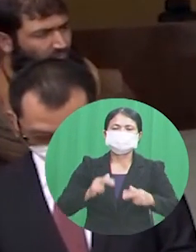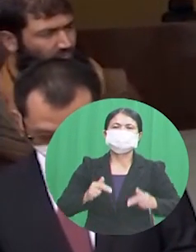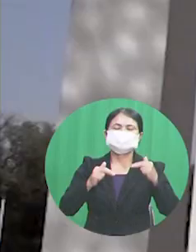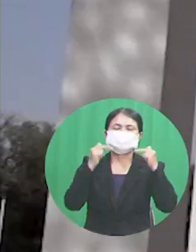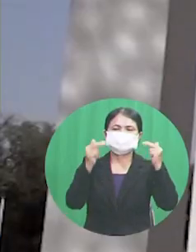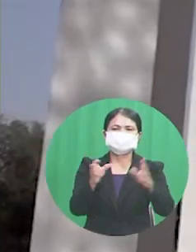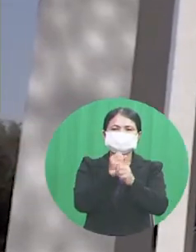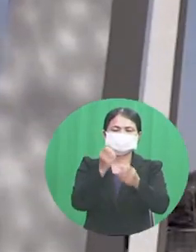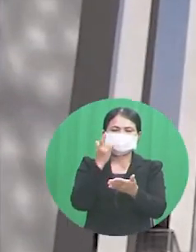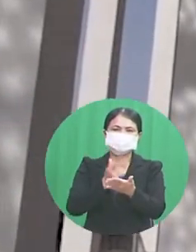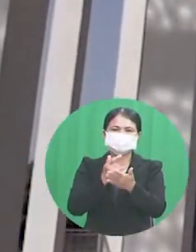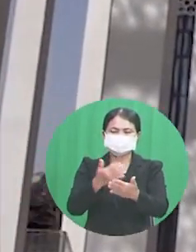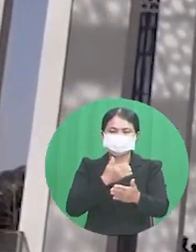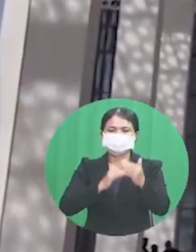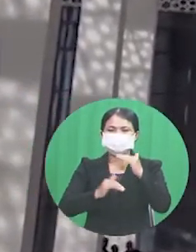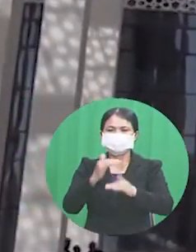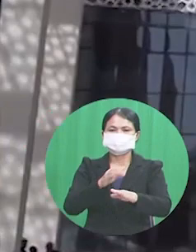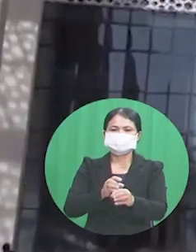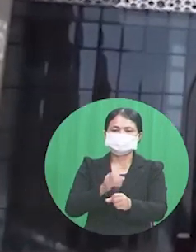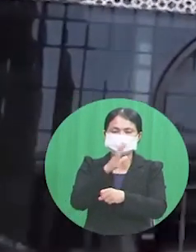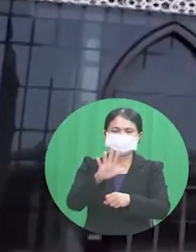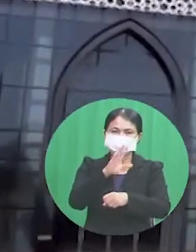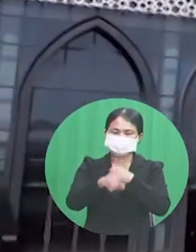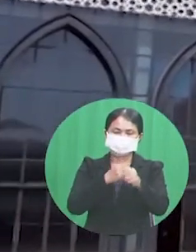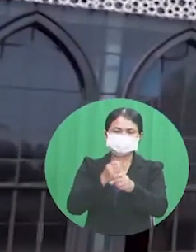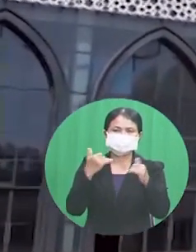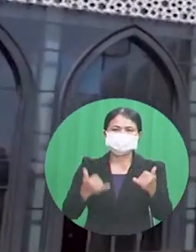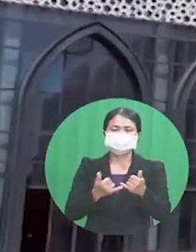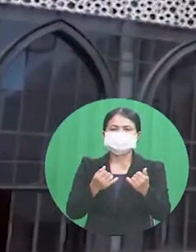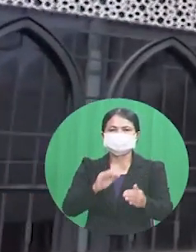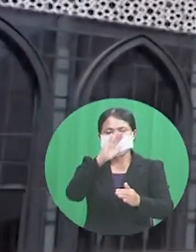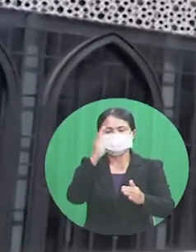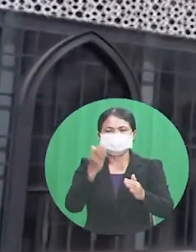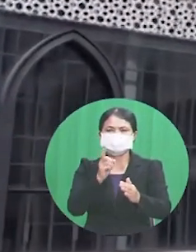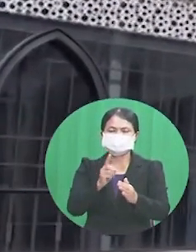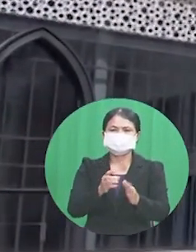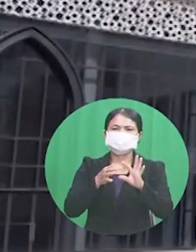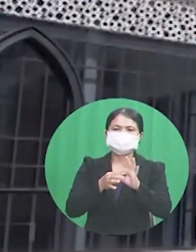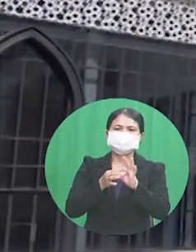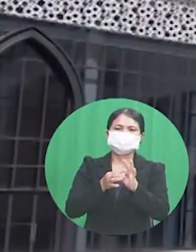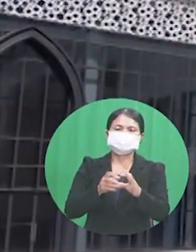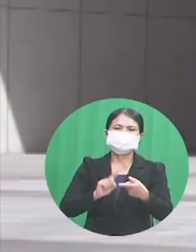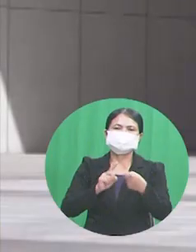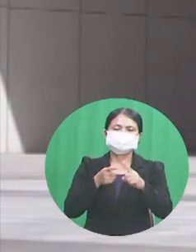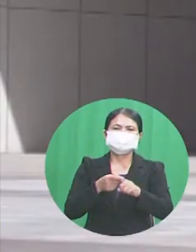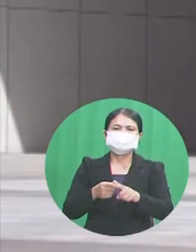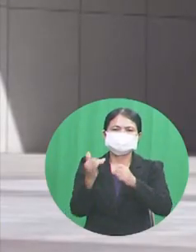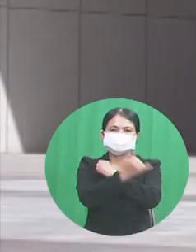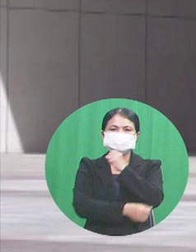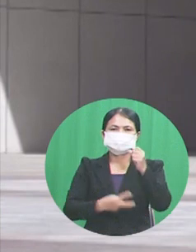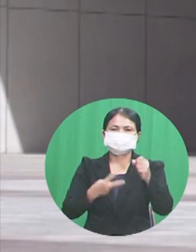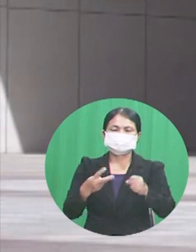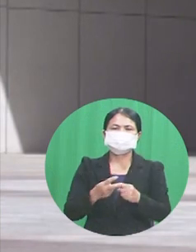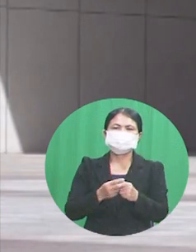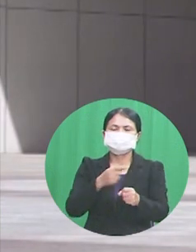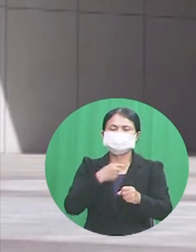ដែលបានបញ្ចប់ទៅក្រោយសាងសង់អស់ពេល5ឆ្នាំមកនេះគឺជានិមិត្តរូបមួយនៃទំនាក់ទំនងជាមិត្តភាពរវាងប្រទេសទាំងពីរ